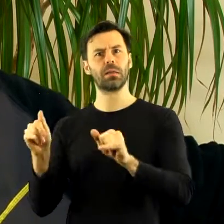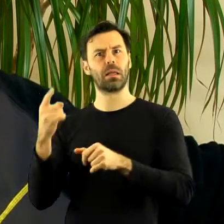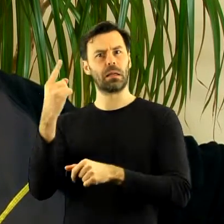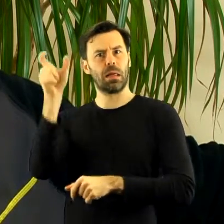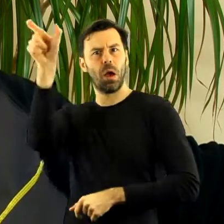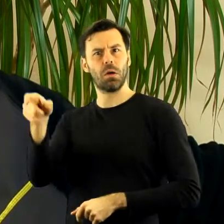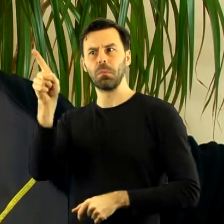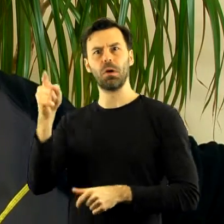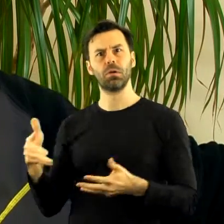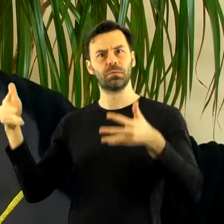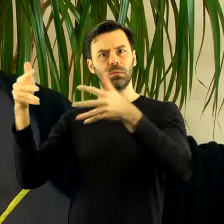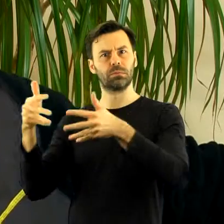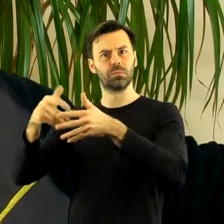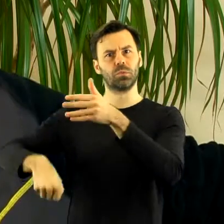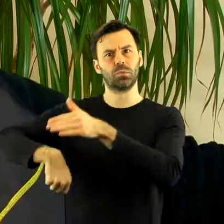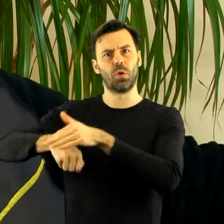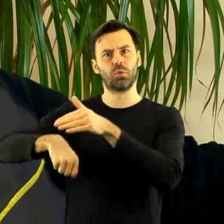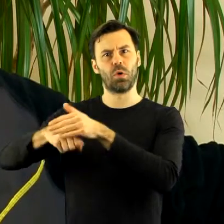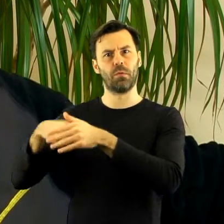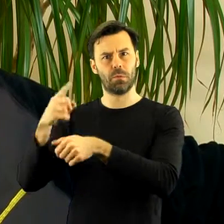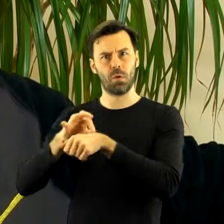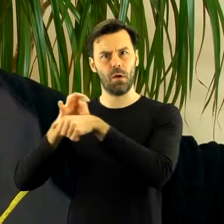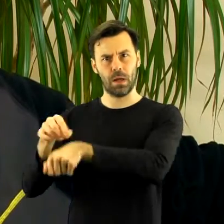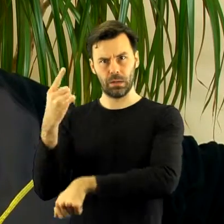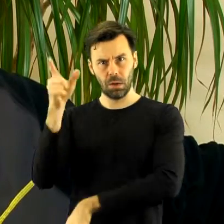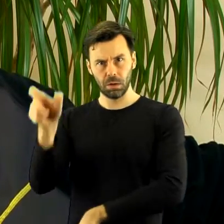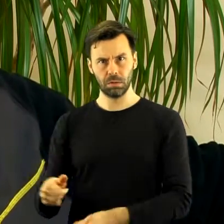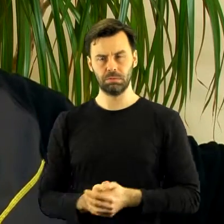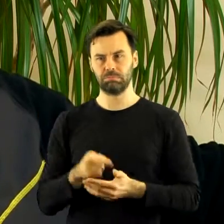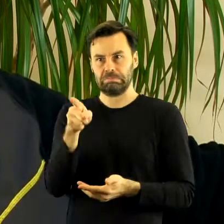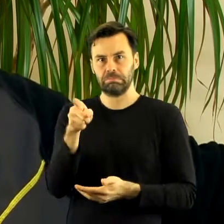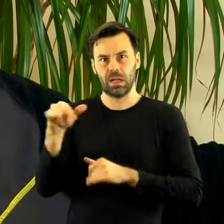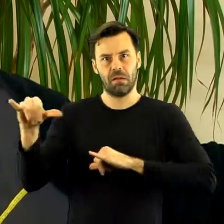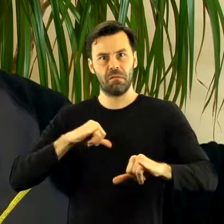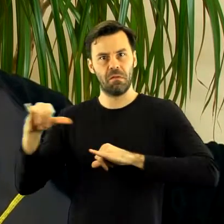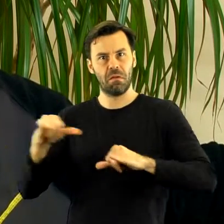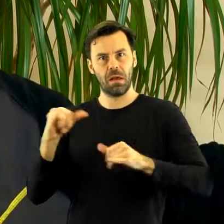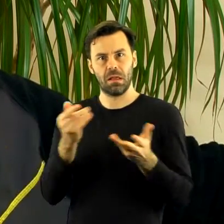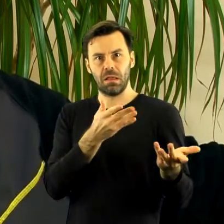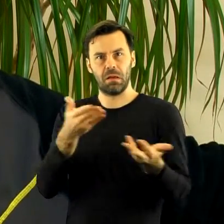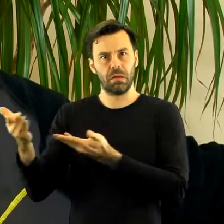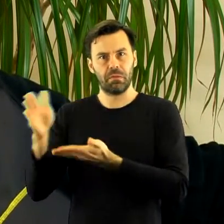klub sportowy w naszej gminie. I było to załatwione